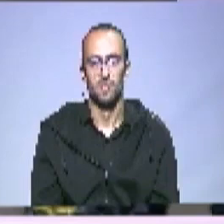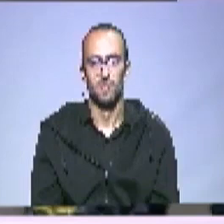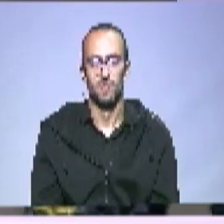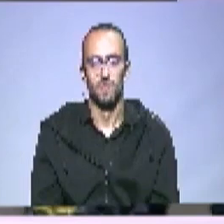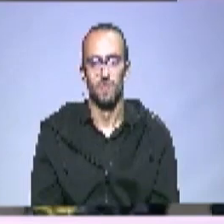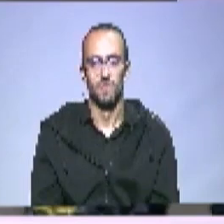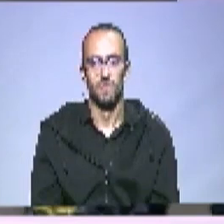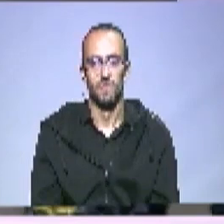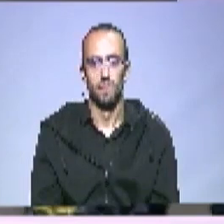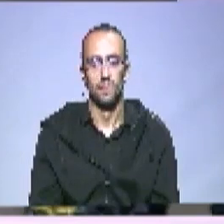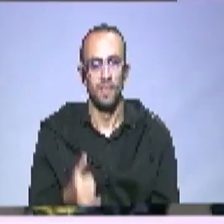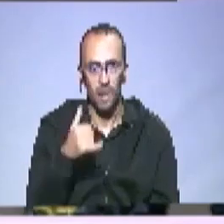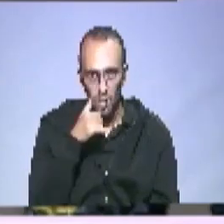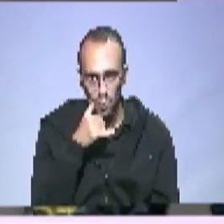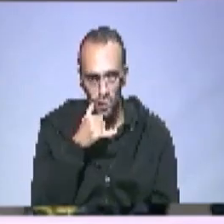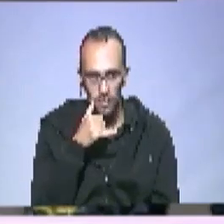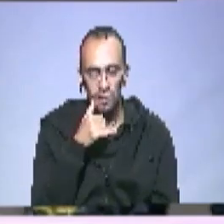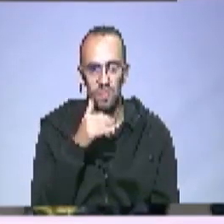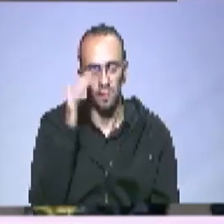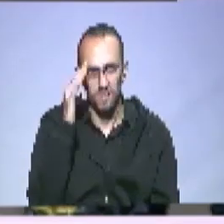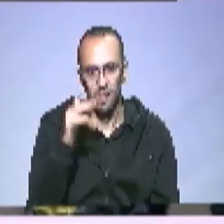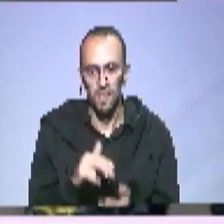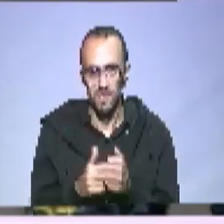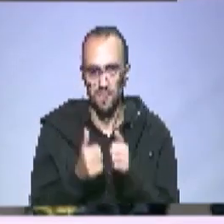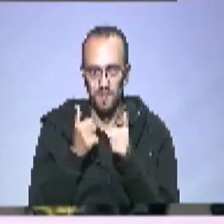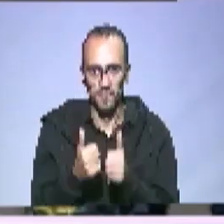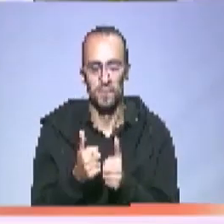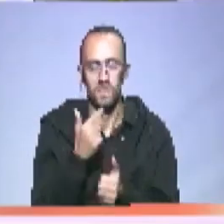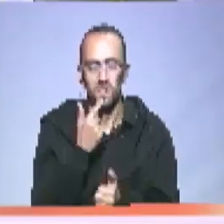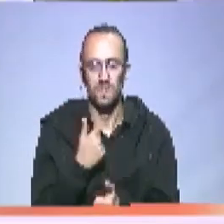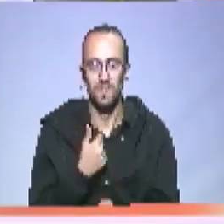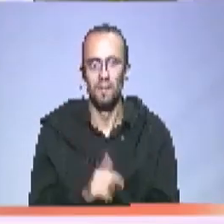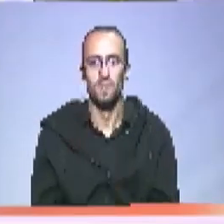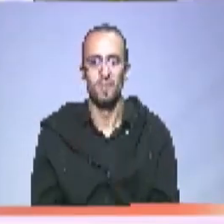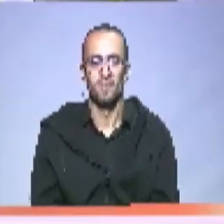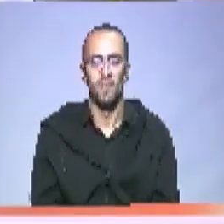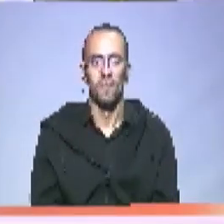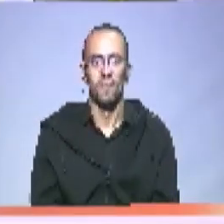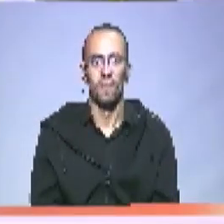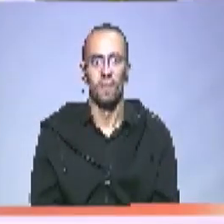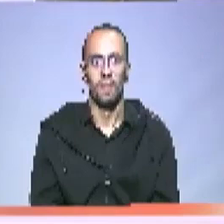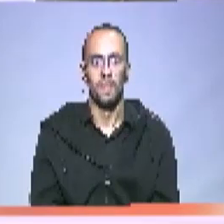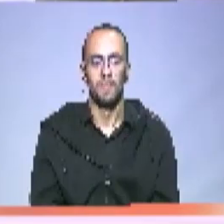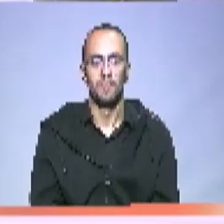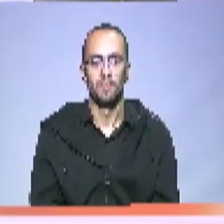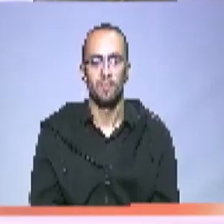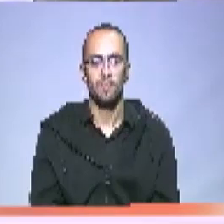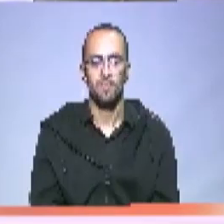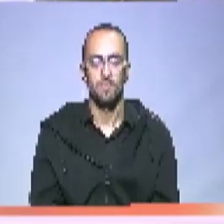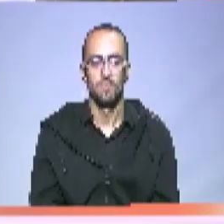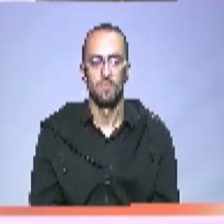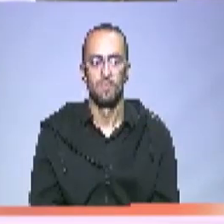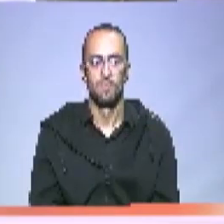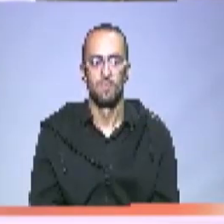الو الو، اهلا بحضرتك يا فندم، اتفضلي. اهلا